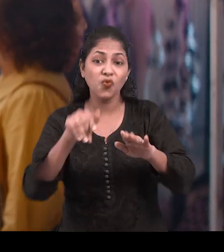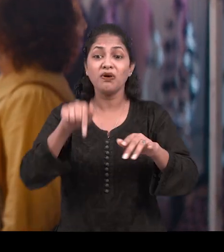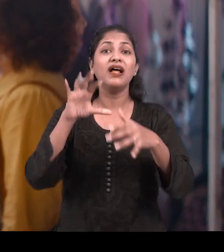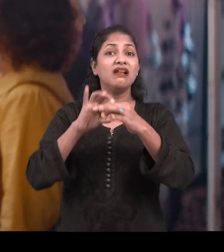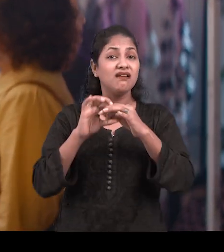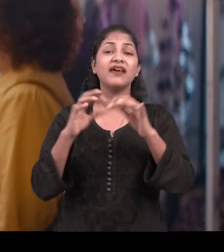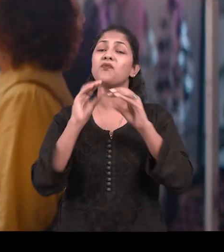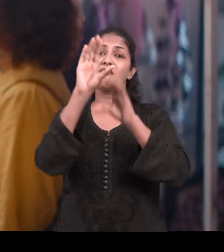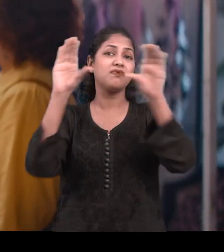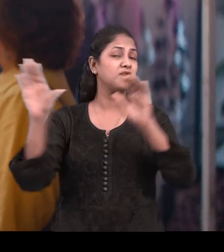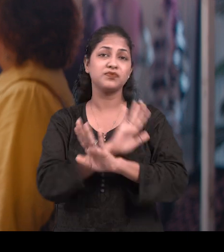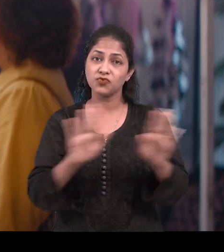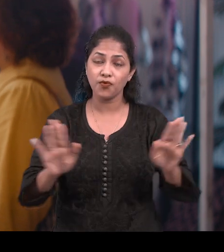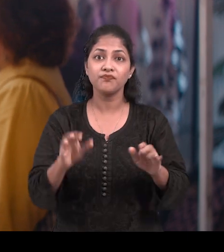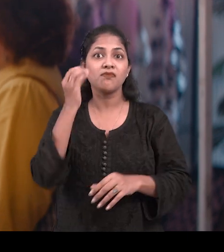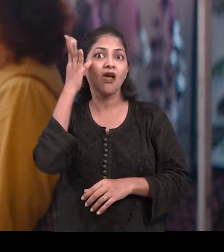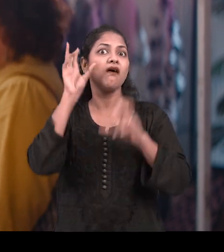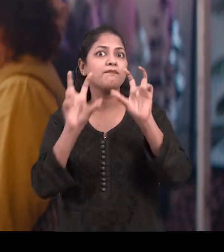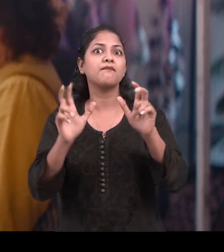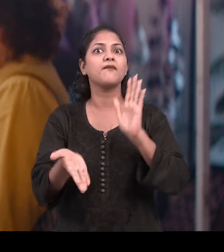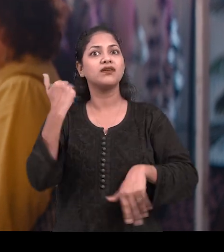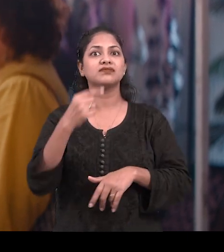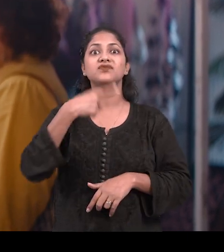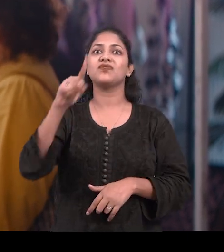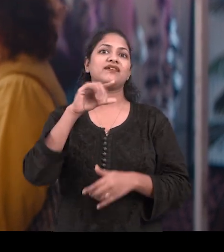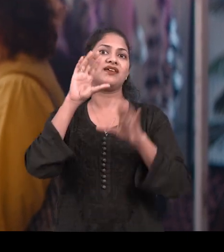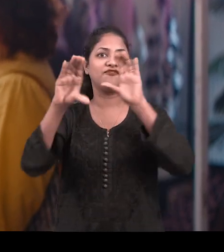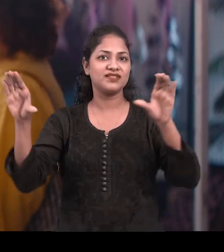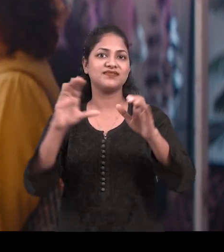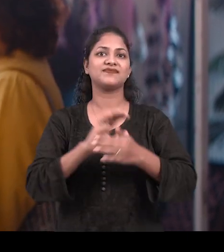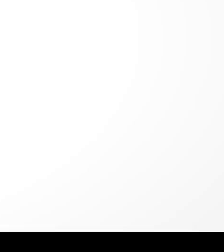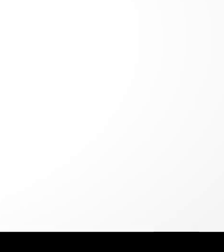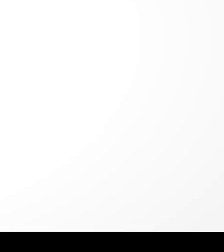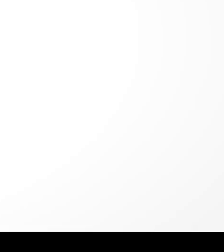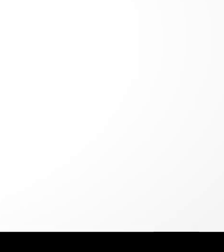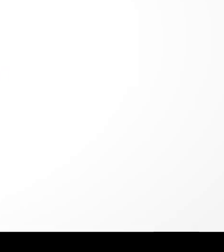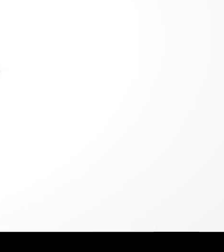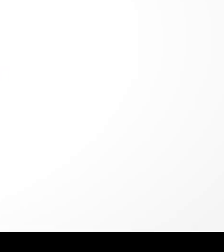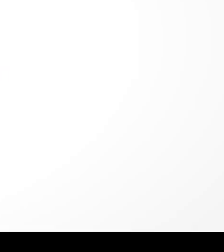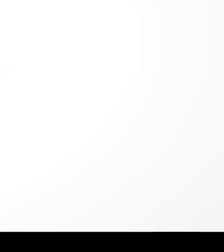ન તો તેના મારફત રોકાણ કરો. જાગૃત બનો, યોગ્ય રોકાણ કરો.